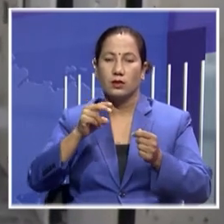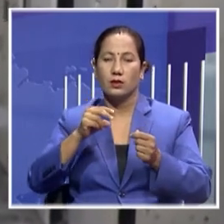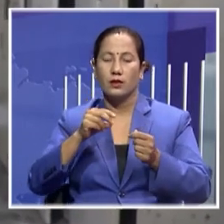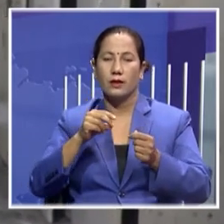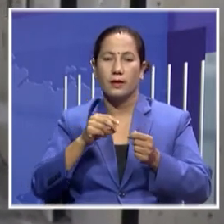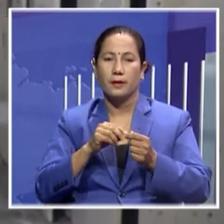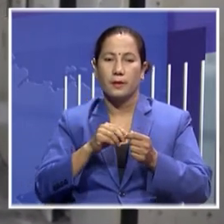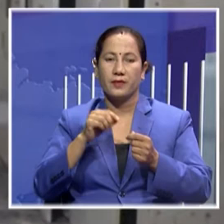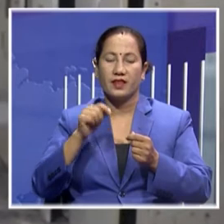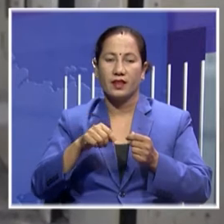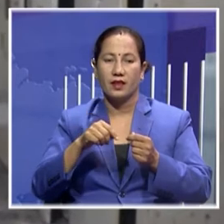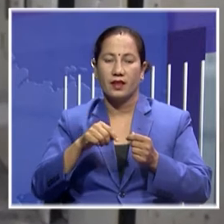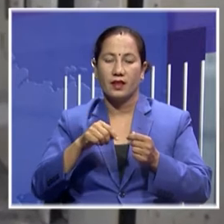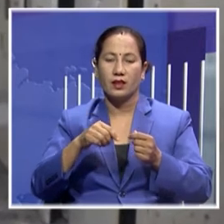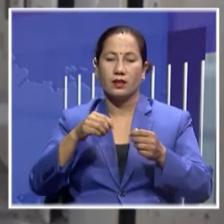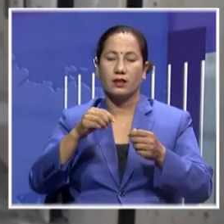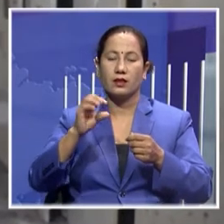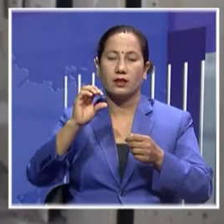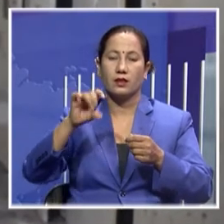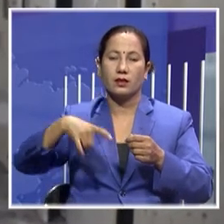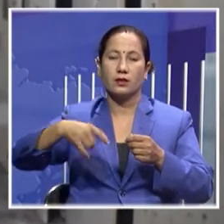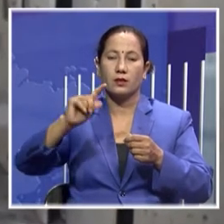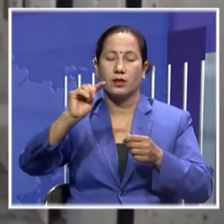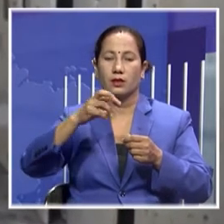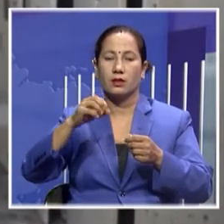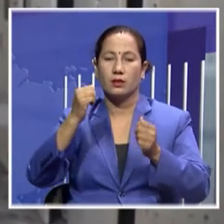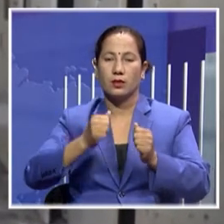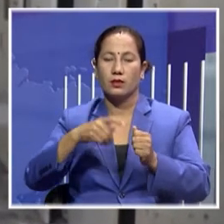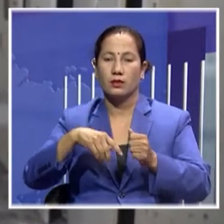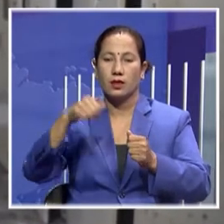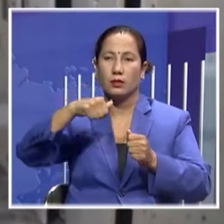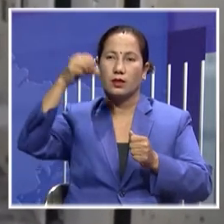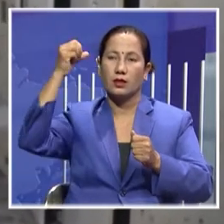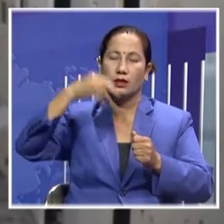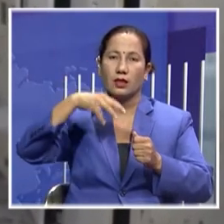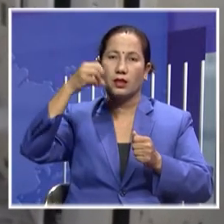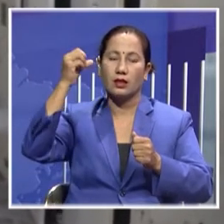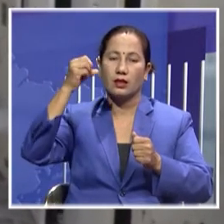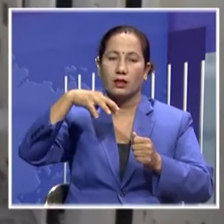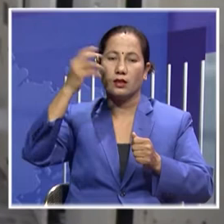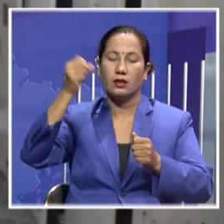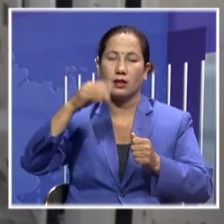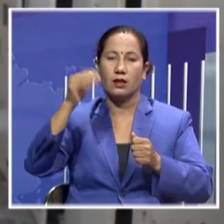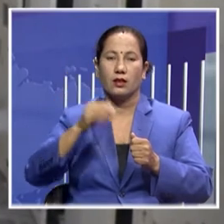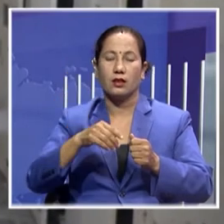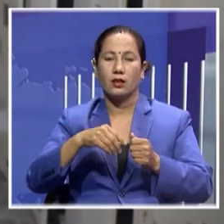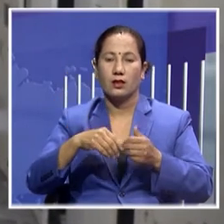भए पनि यहीँ फिडर बस्ने हुनाले अब झ्यापझुप गरेर बत्ती जाने गरेका छ। जब हामीले त्यसलाई चाहिँ साइडमा